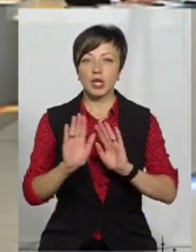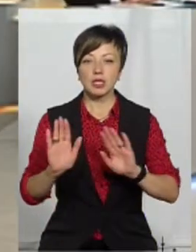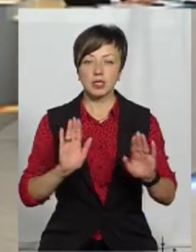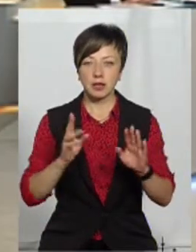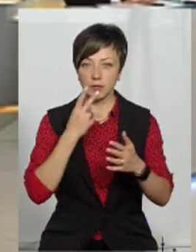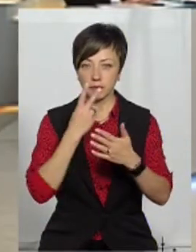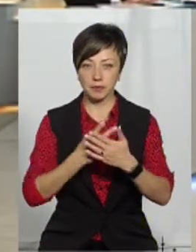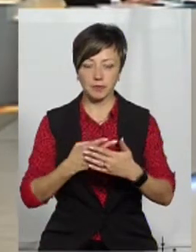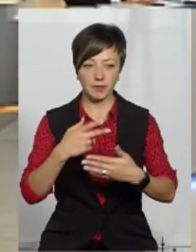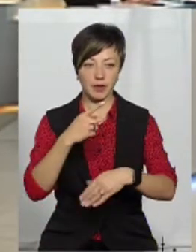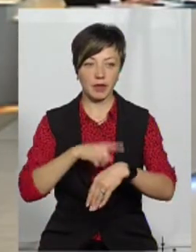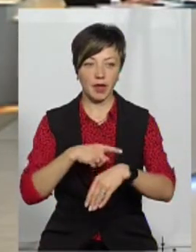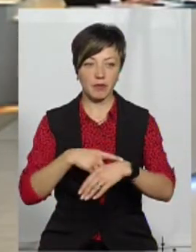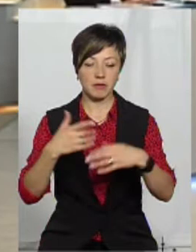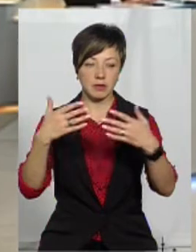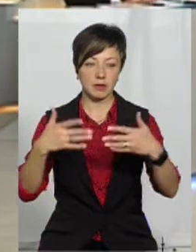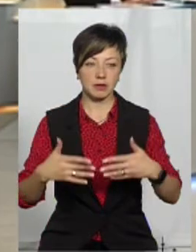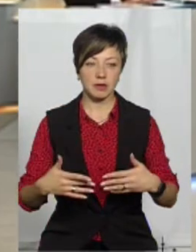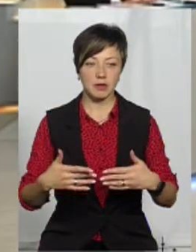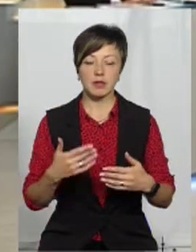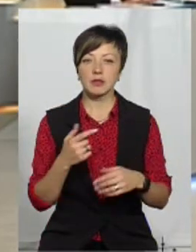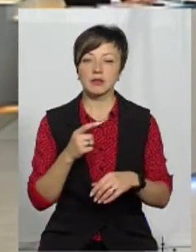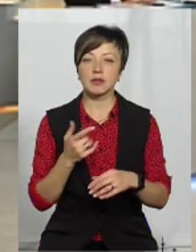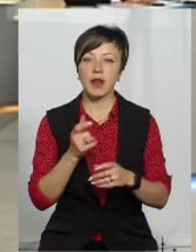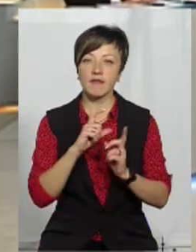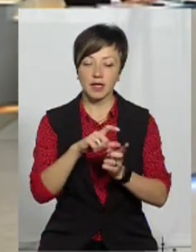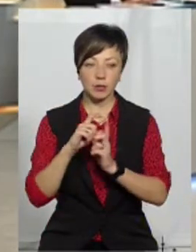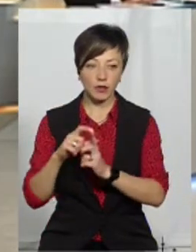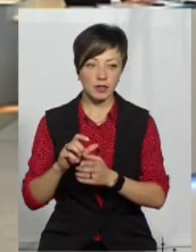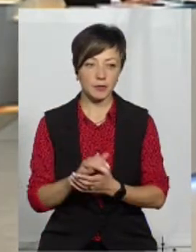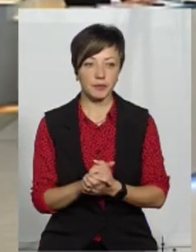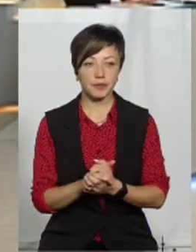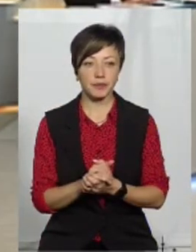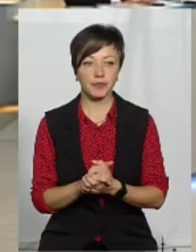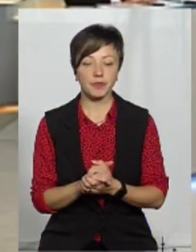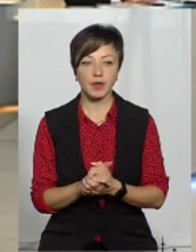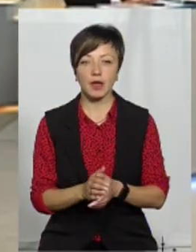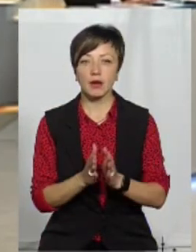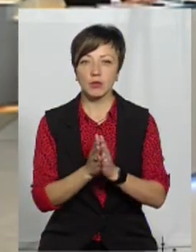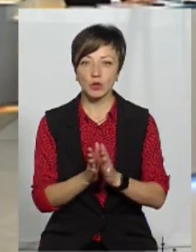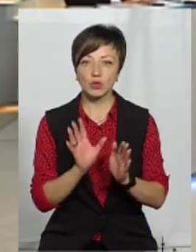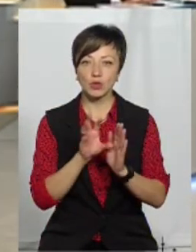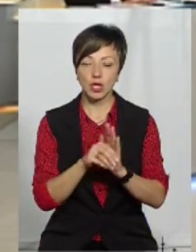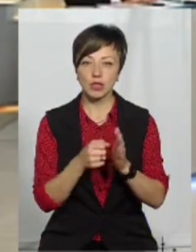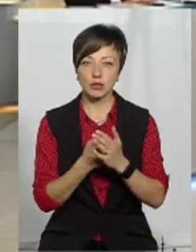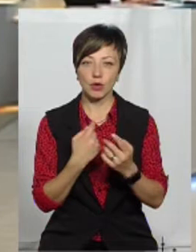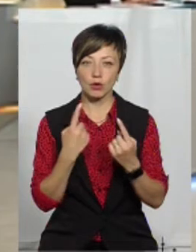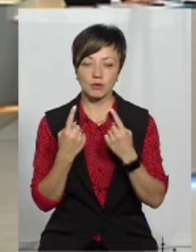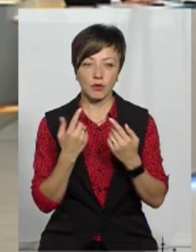вивести таймер, щоб ми орієнтувалися у часі для відповідей. А тим часом, шановні експерти, прошу долучайтеся до